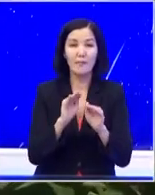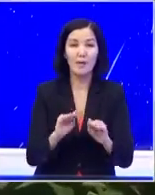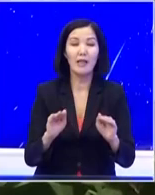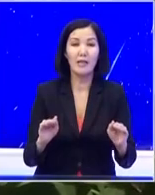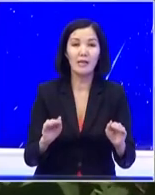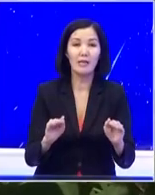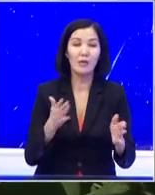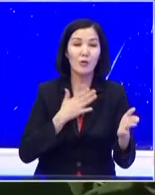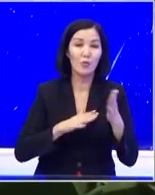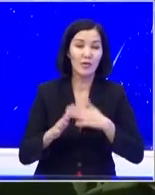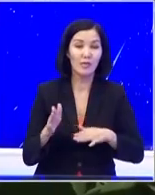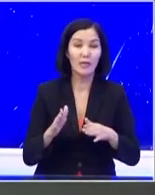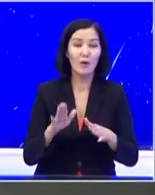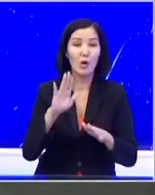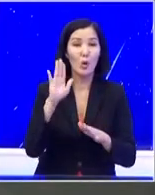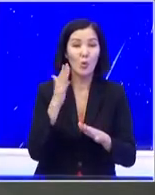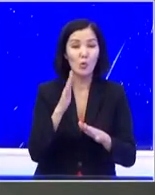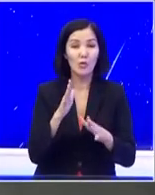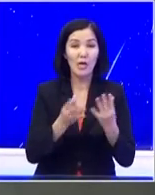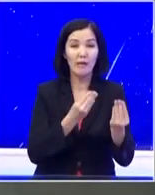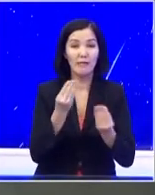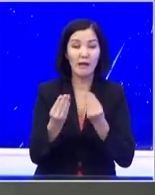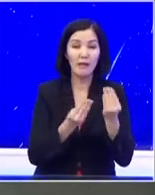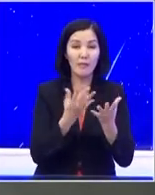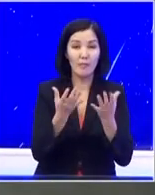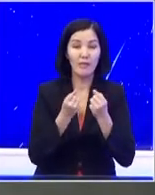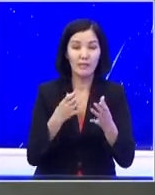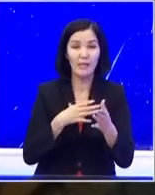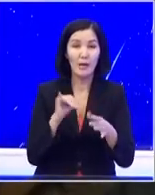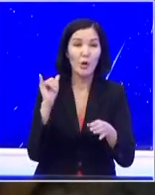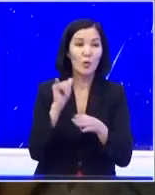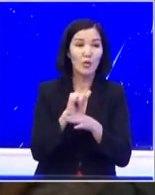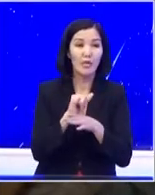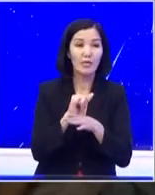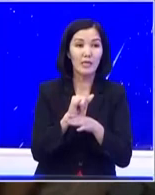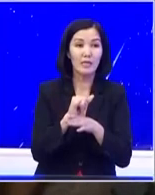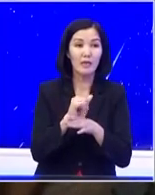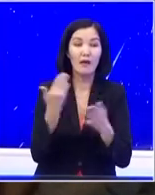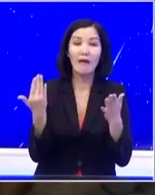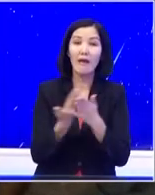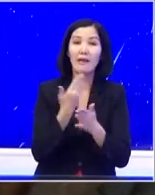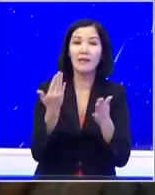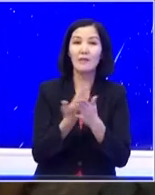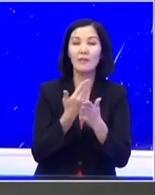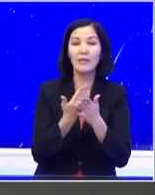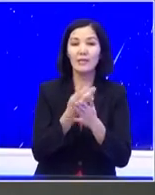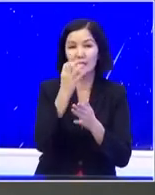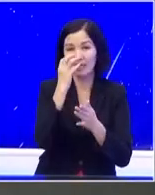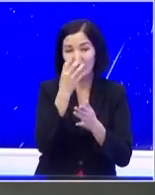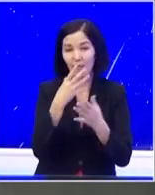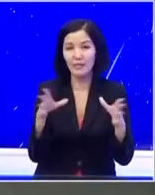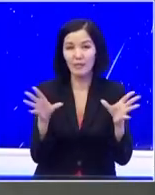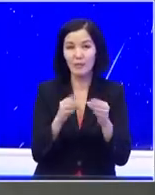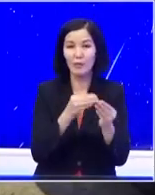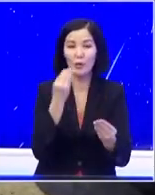алып ұшып тұр. Сүйікті қуыршағын алып, шат-шадыман. Келген меймандарды жатсынбат, әңгімесін көсіле айтып, сайқымазақтармен